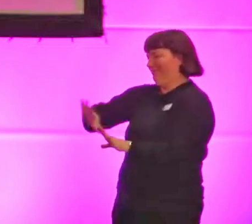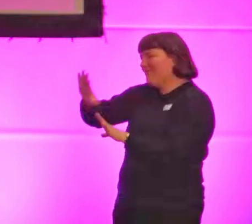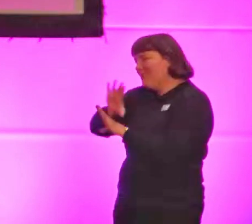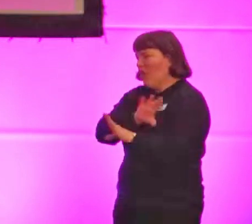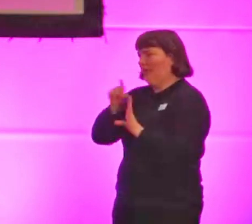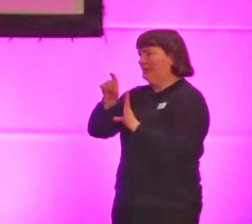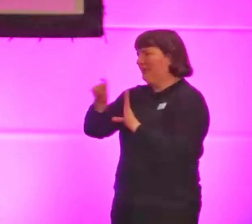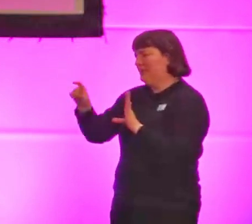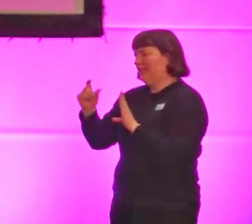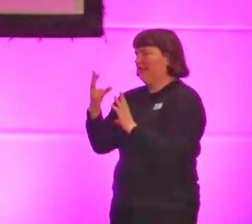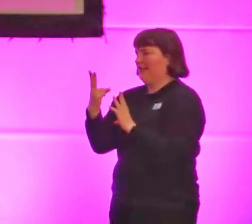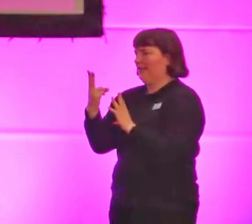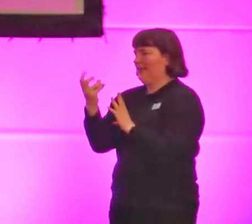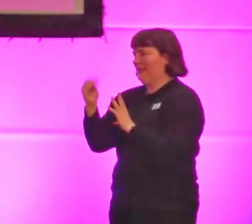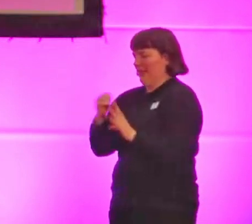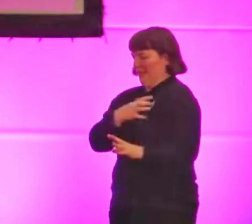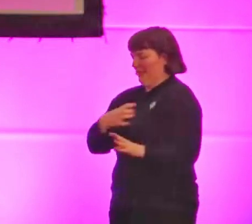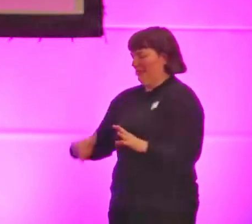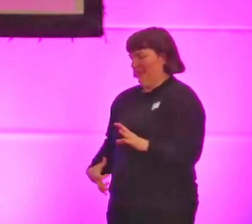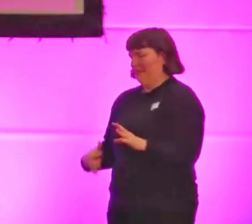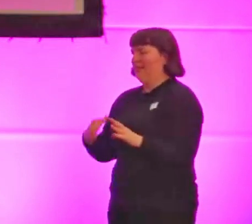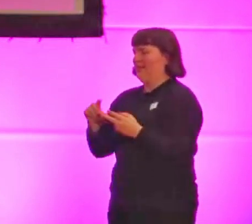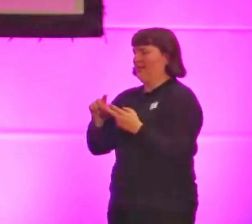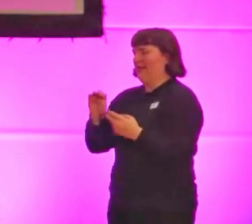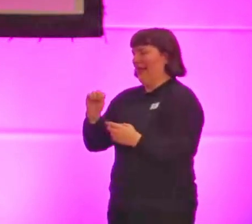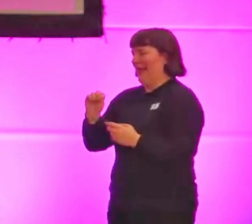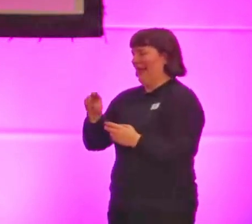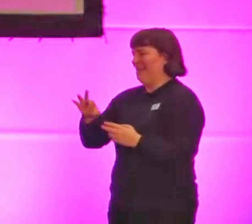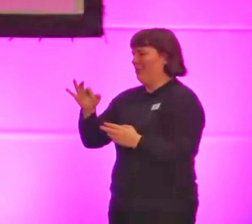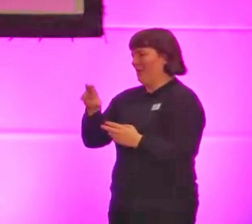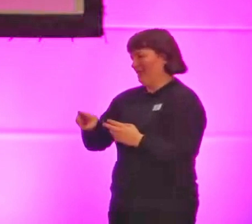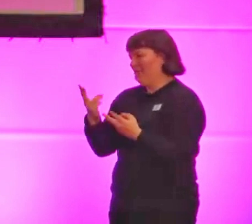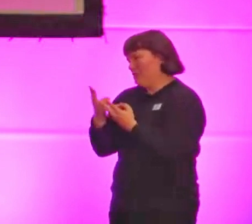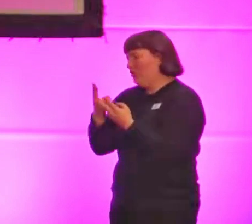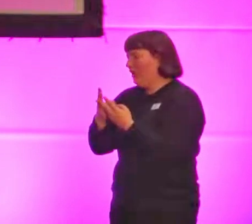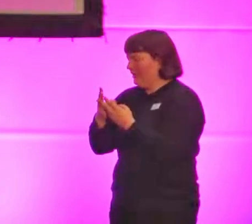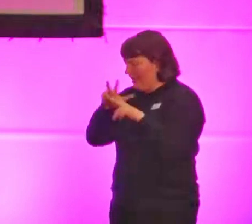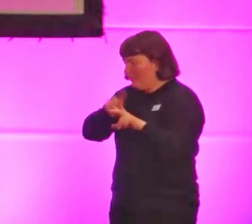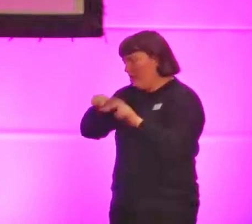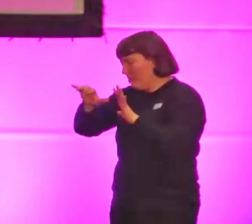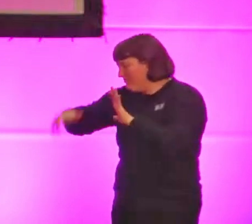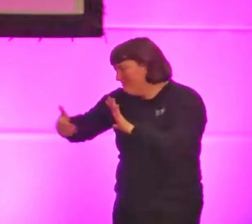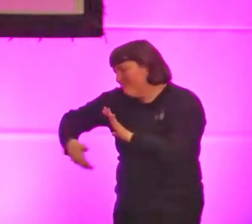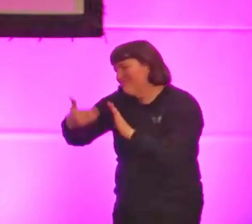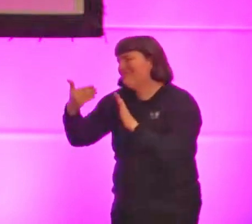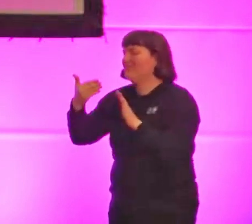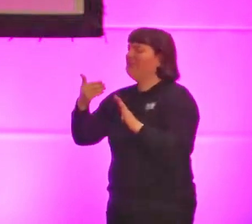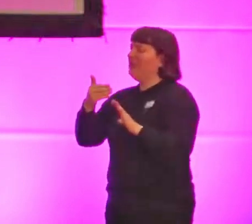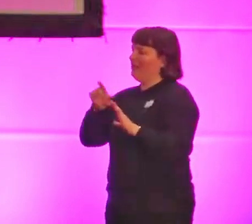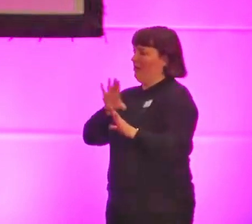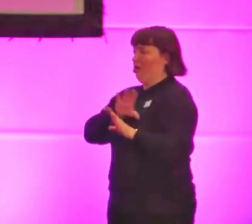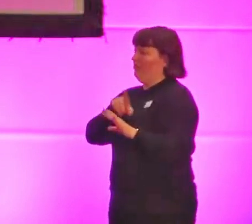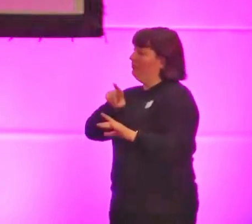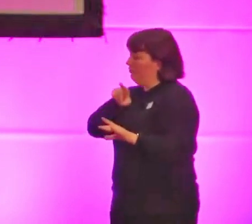titeln Vice President Exploration och prospekteringsdirektör. Och han hade mycket med, det visste sig att han hade mycket